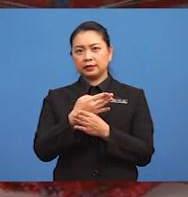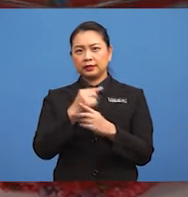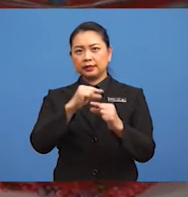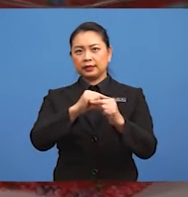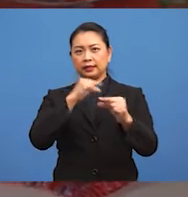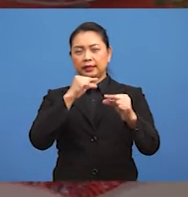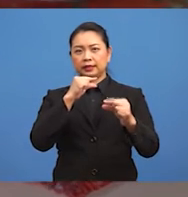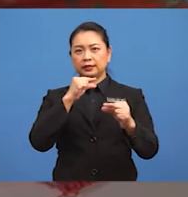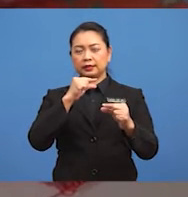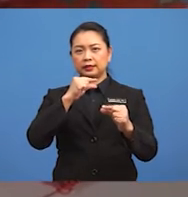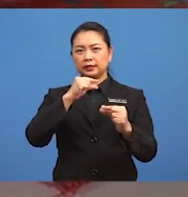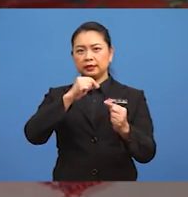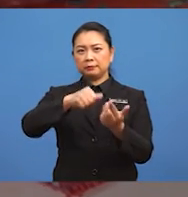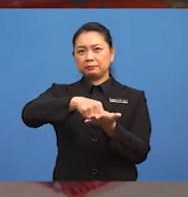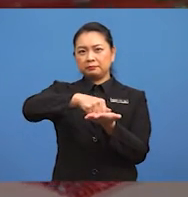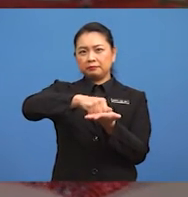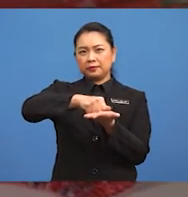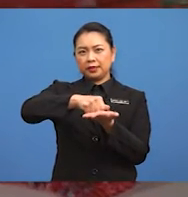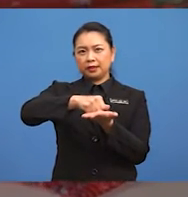garis memadan jelujur